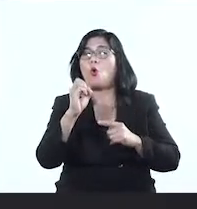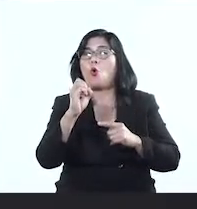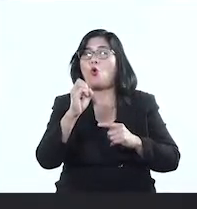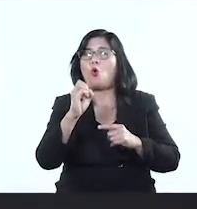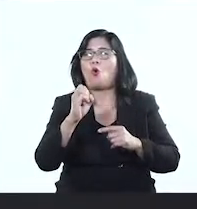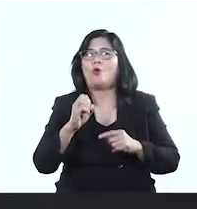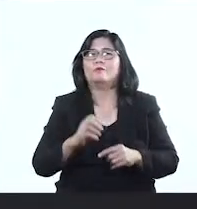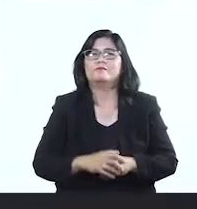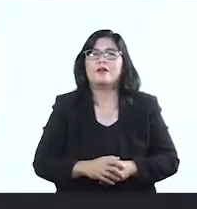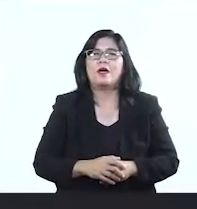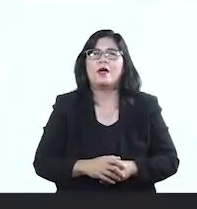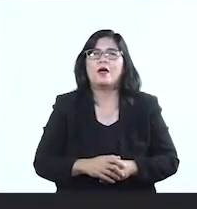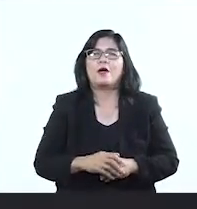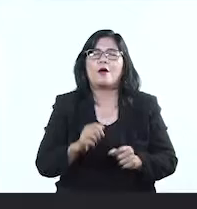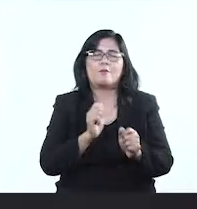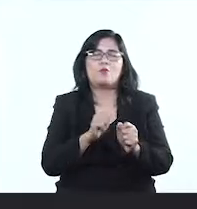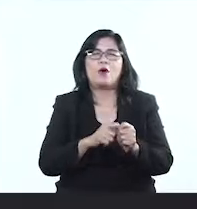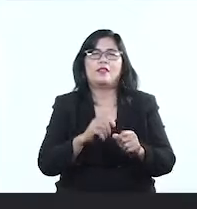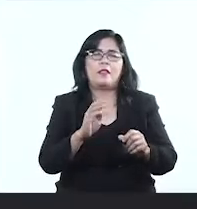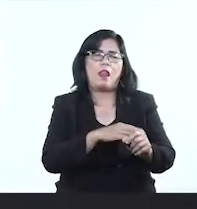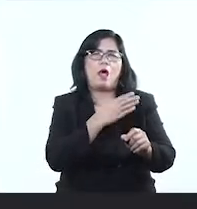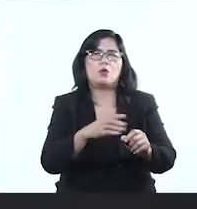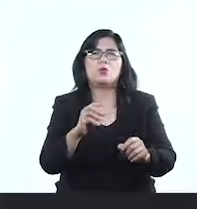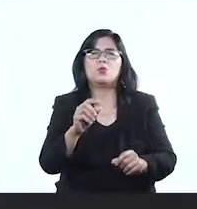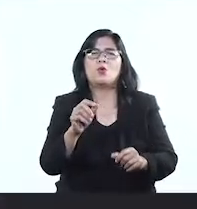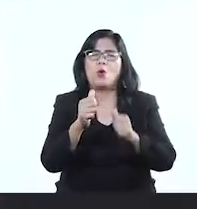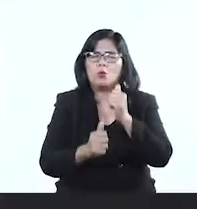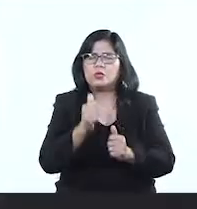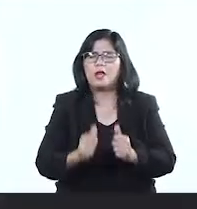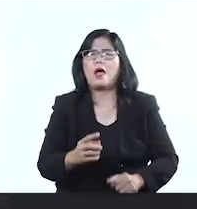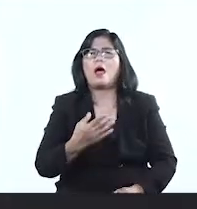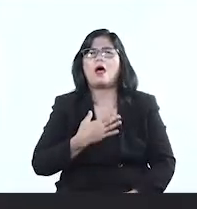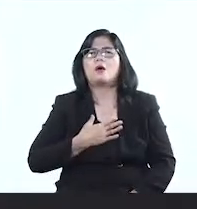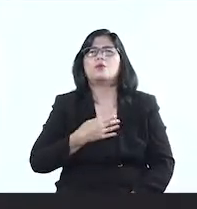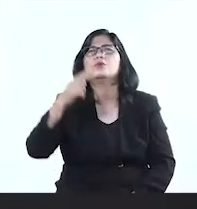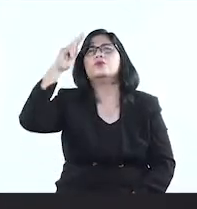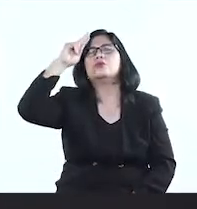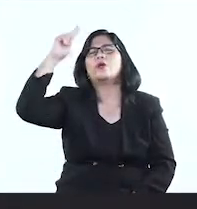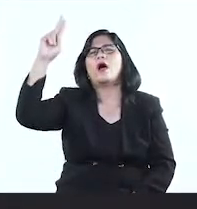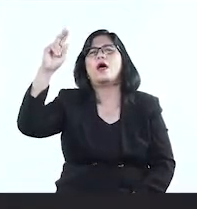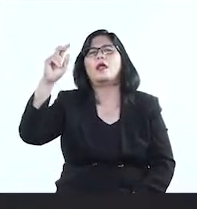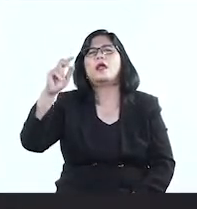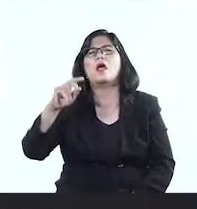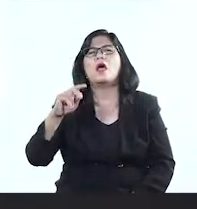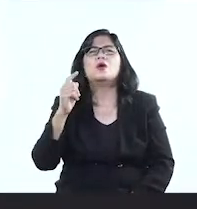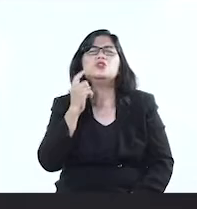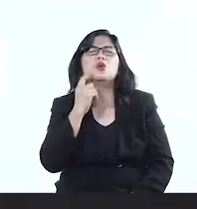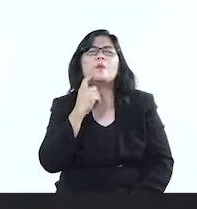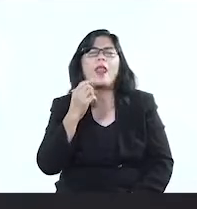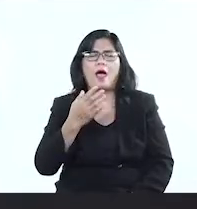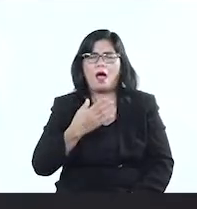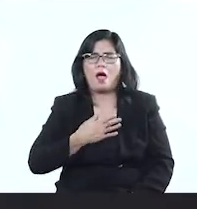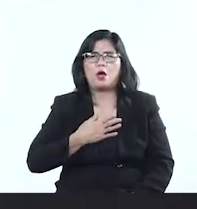uzila Aku Tuhan soba lah